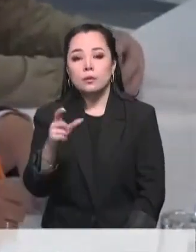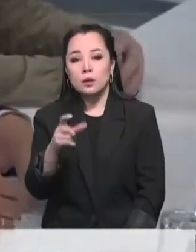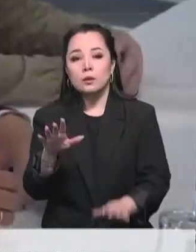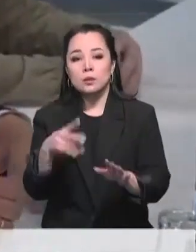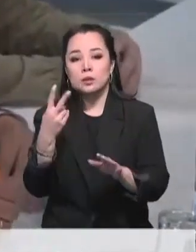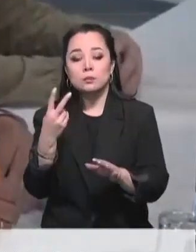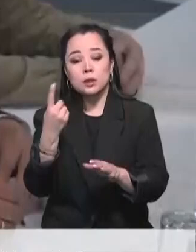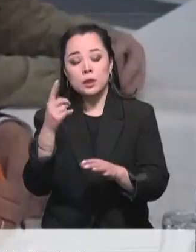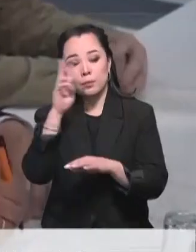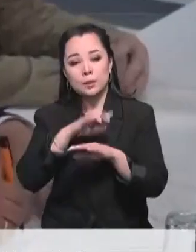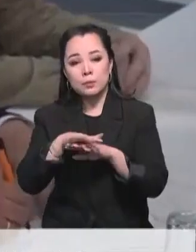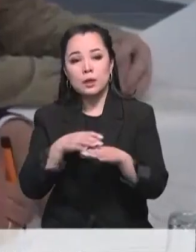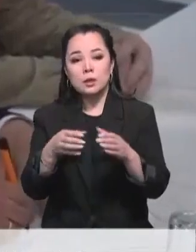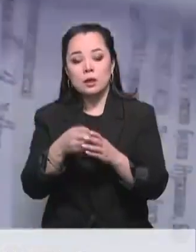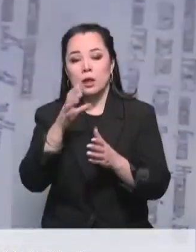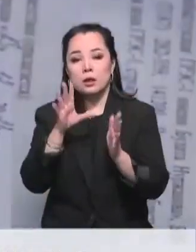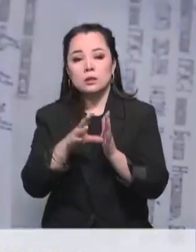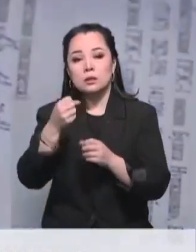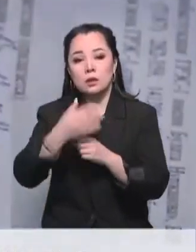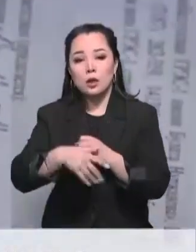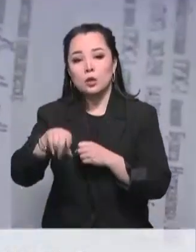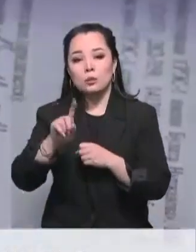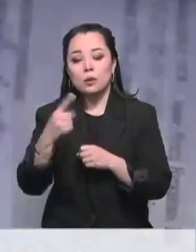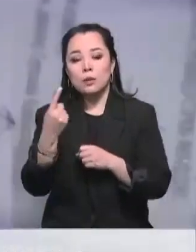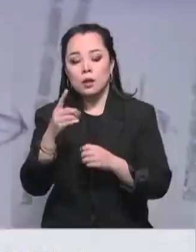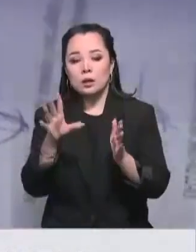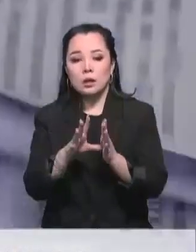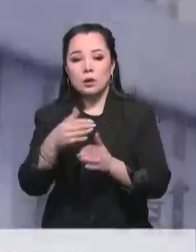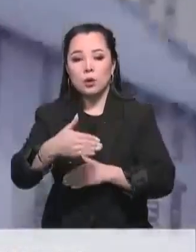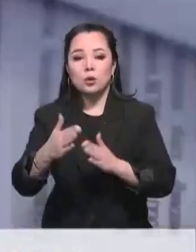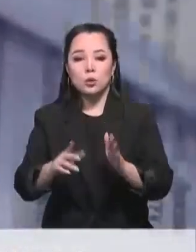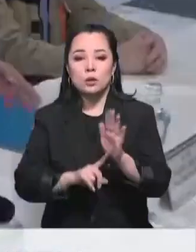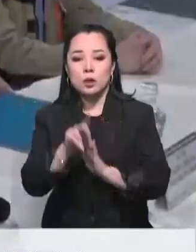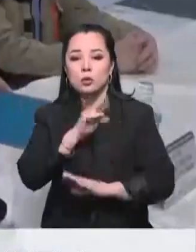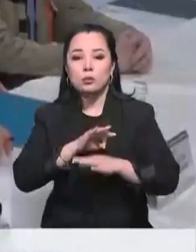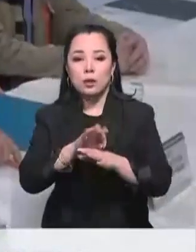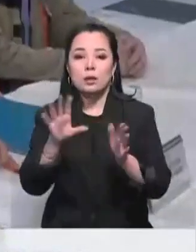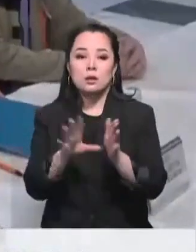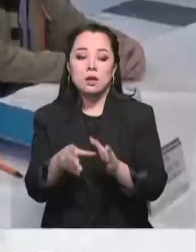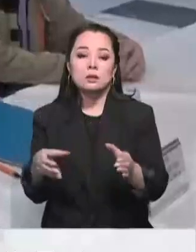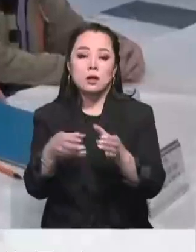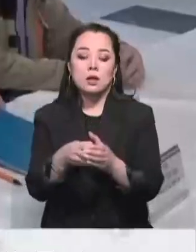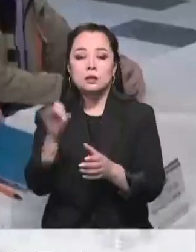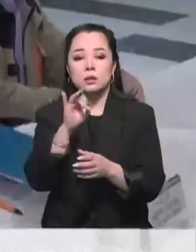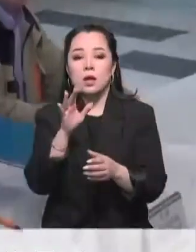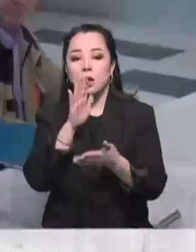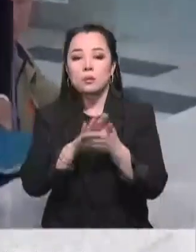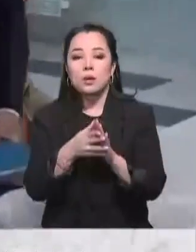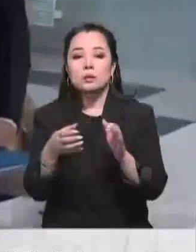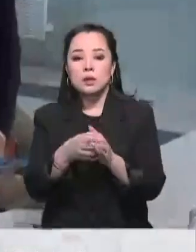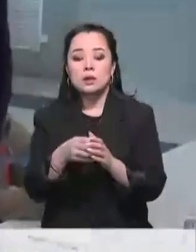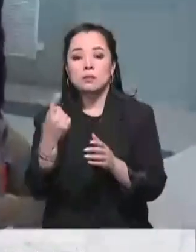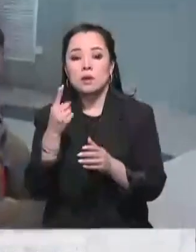Екібастұздың бірінші мемлекеттік аймақтық электр станциясында нөмірі бірінші энергоблок іске қосылды. Бұл еліміздің энергетика саласы үшін тарихи сәт. Нөмірі